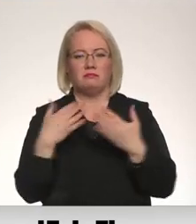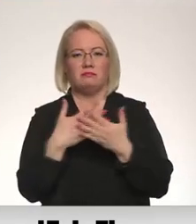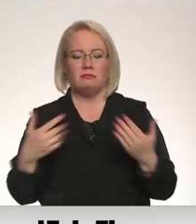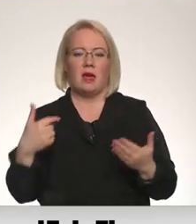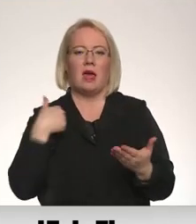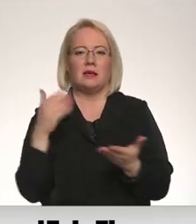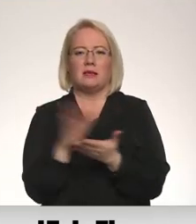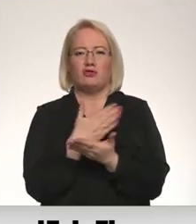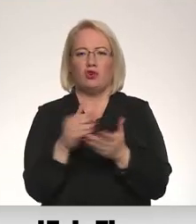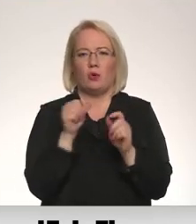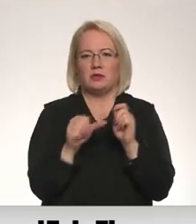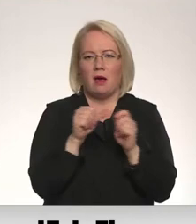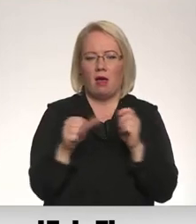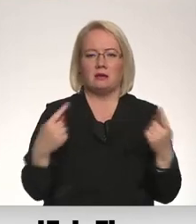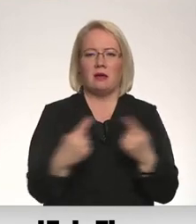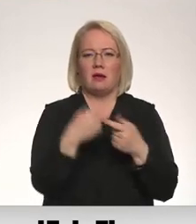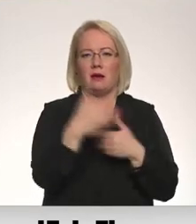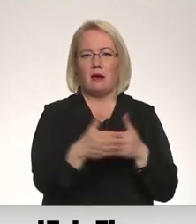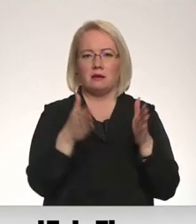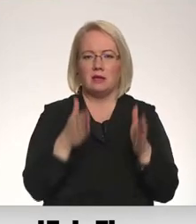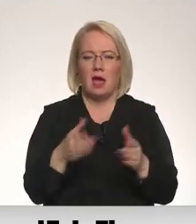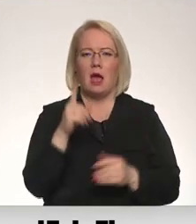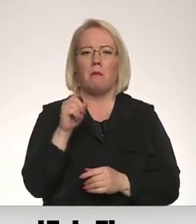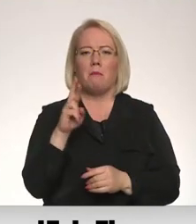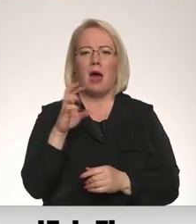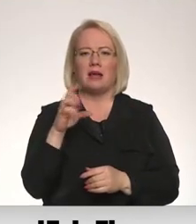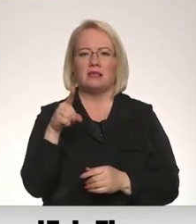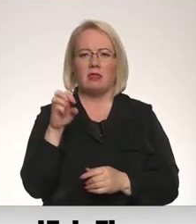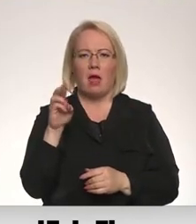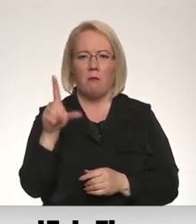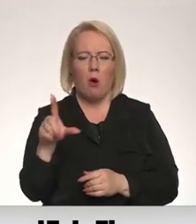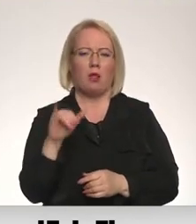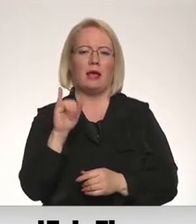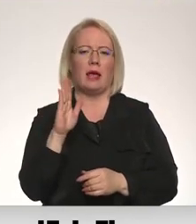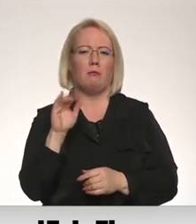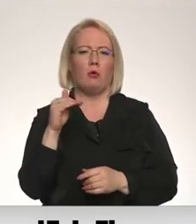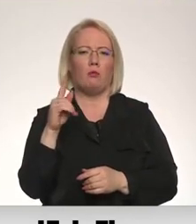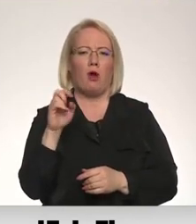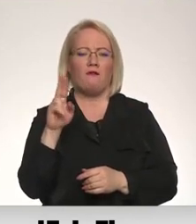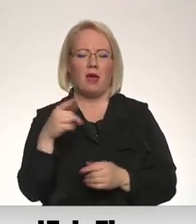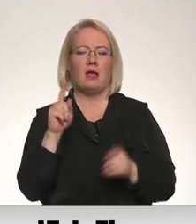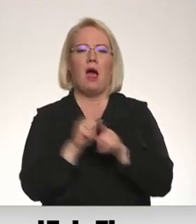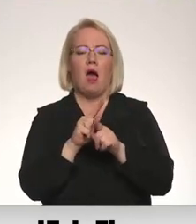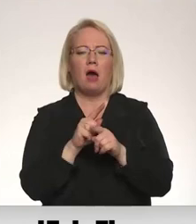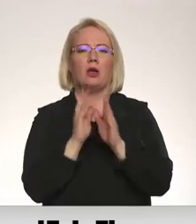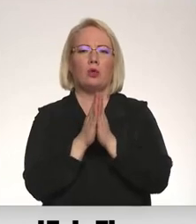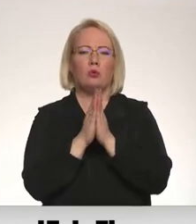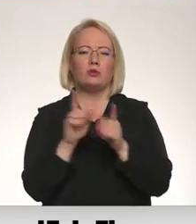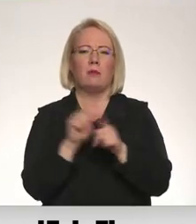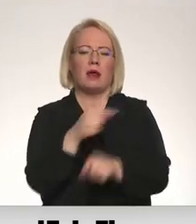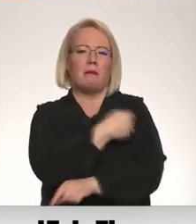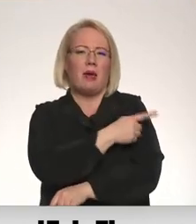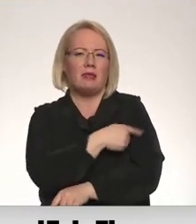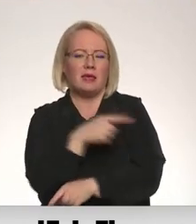sašķirot medikamentus attiecīgajās kastēs. Mums ir paracetamols, ibuprofens. No frontes līnijas saņemam lūgumus nogādāt paramediķiem un